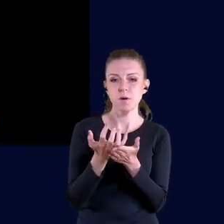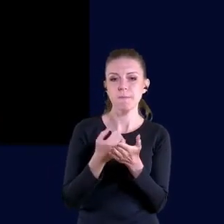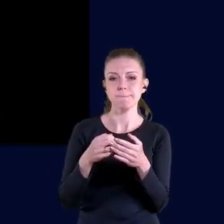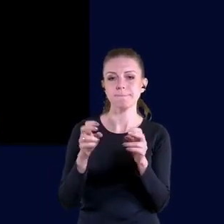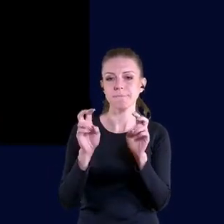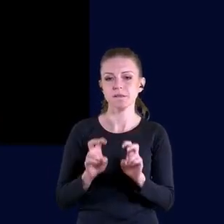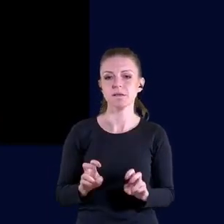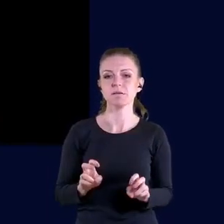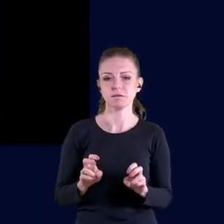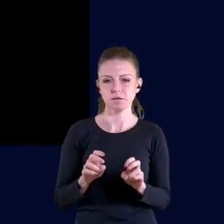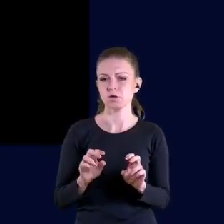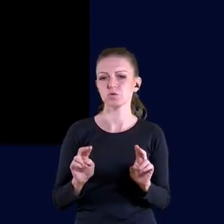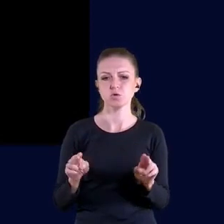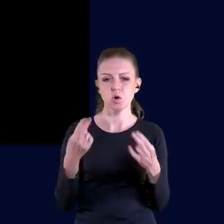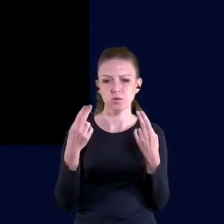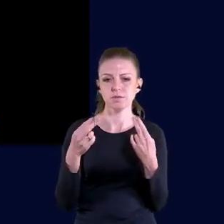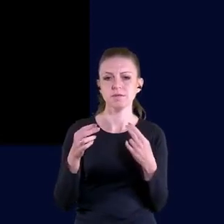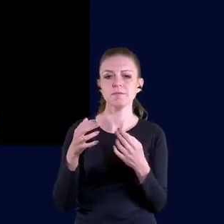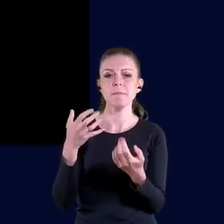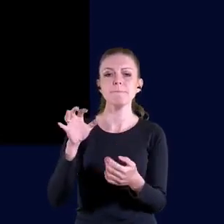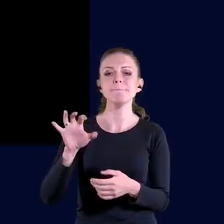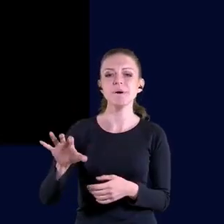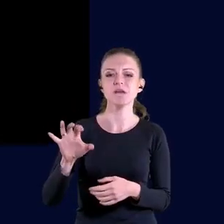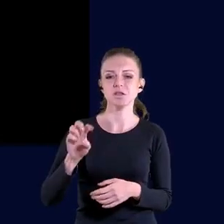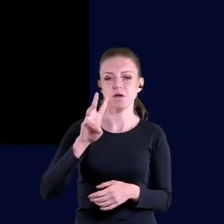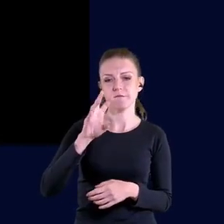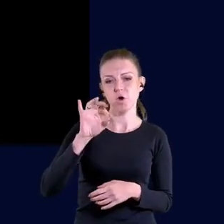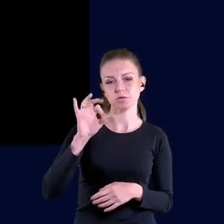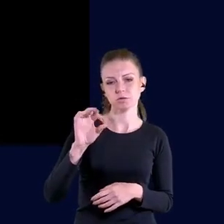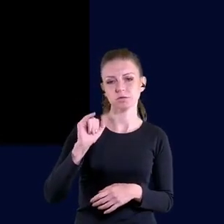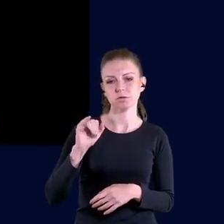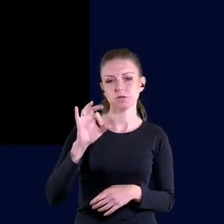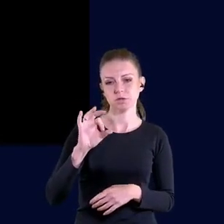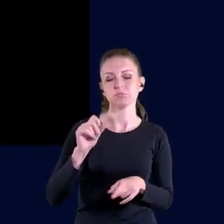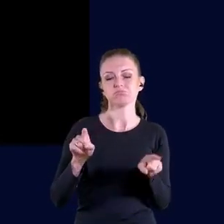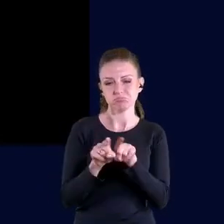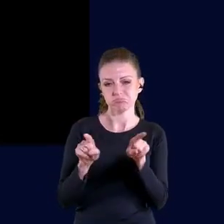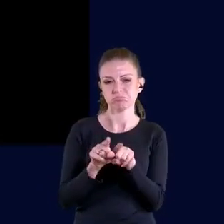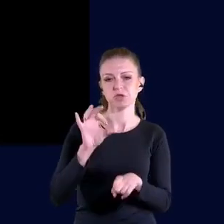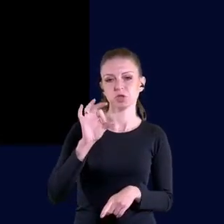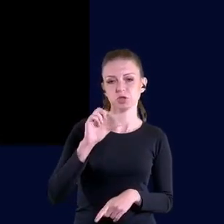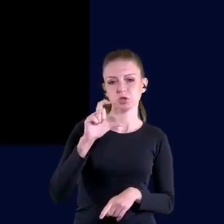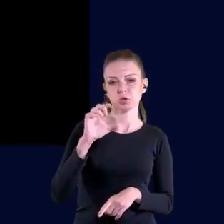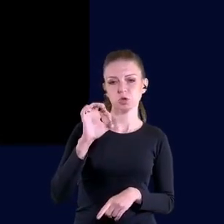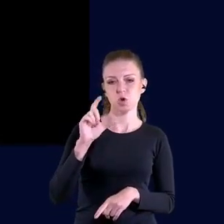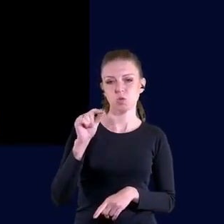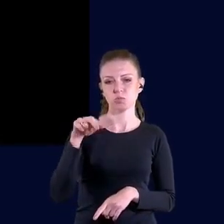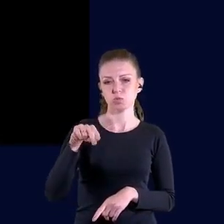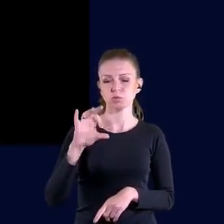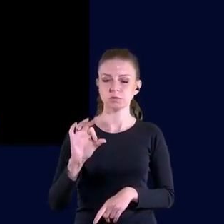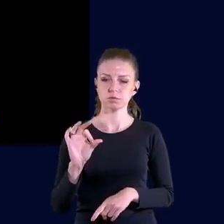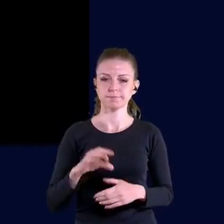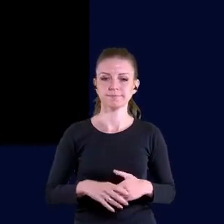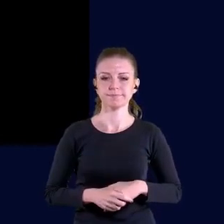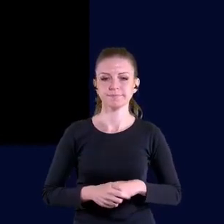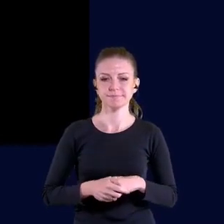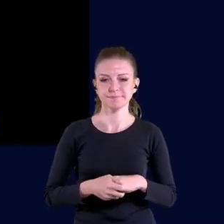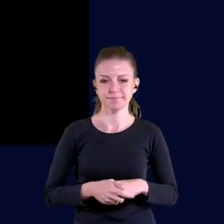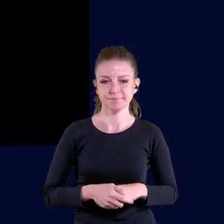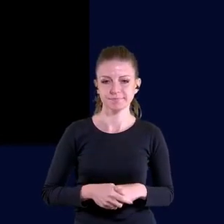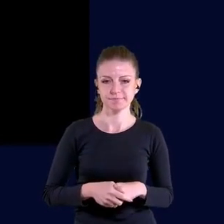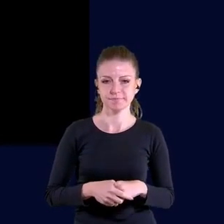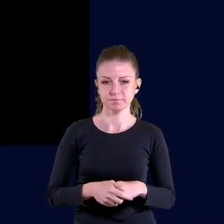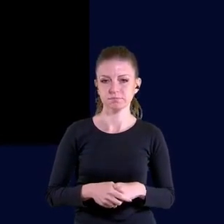jednak informację tę końcową dane końcowe które uzyskujemy z naszego systemu kryzysowego